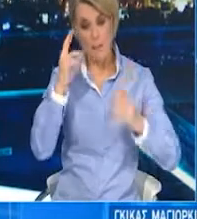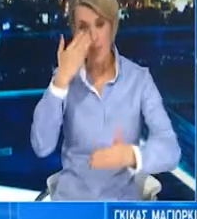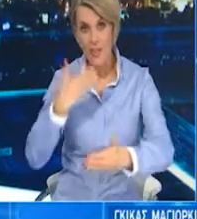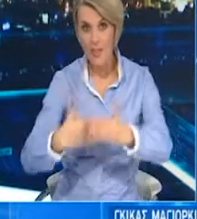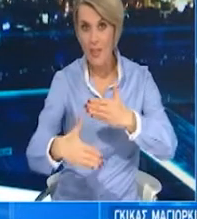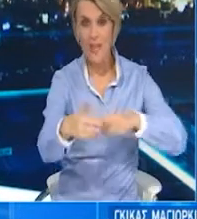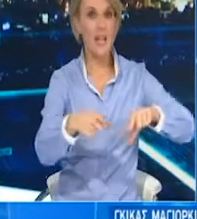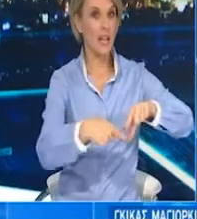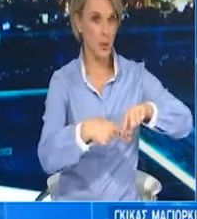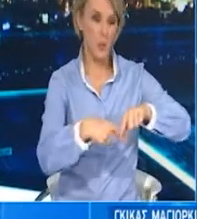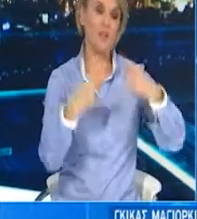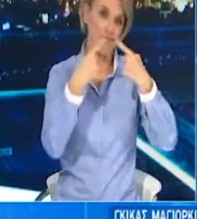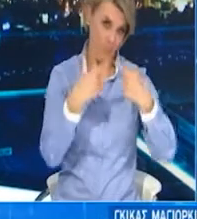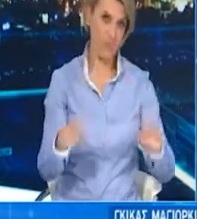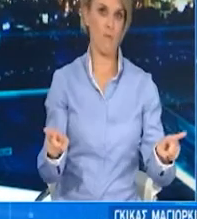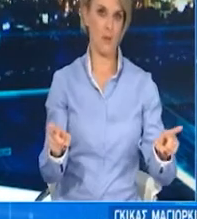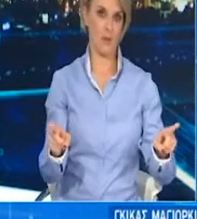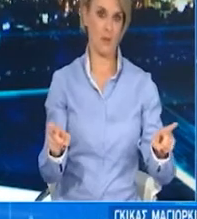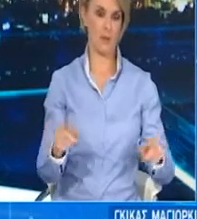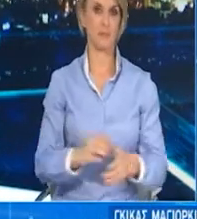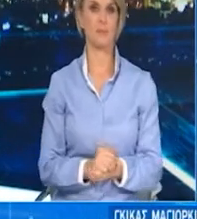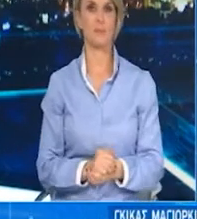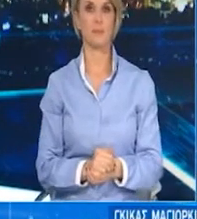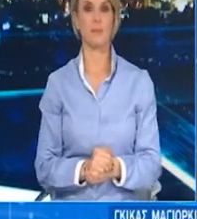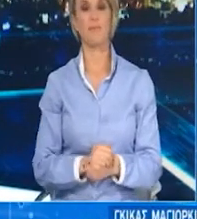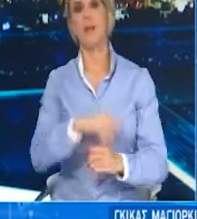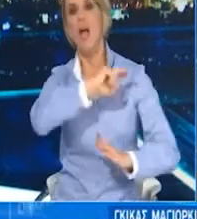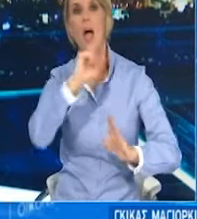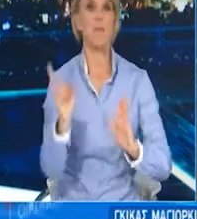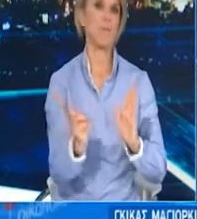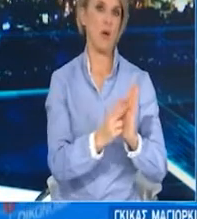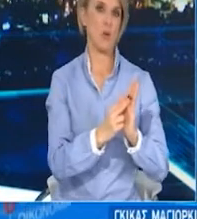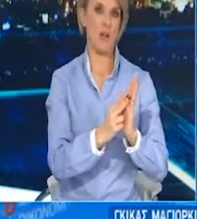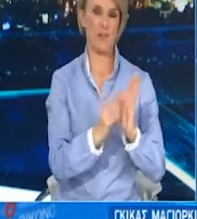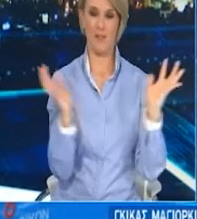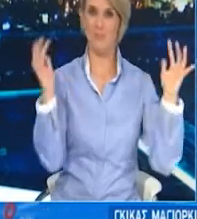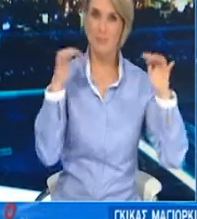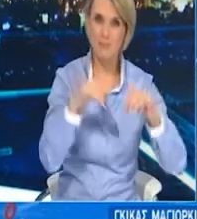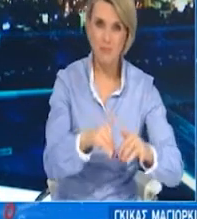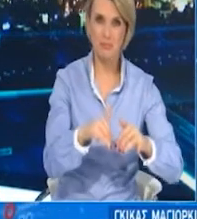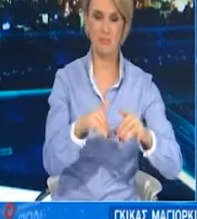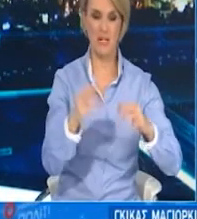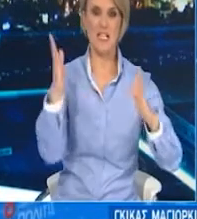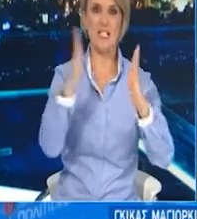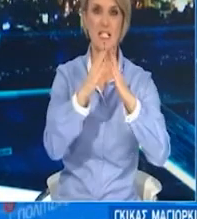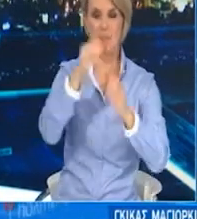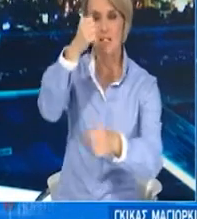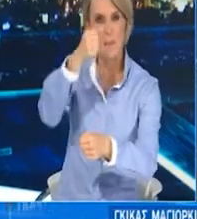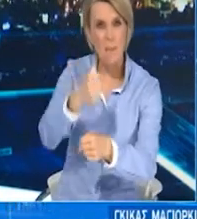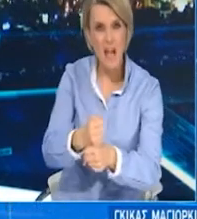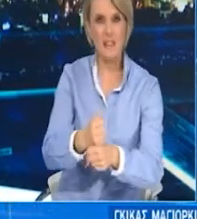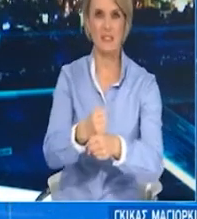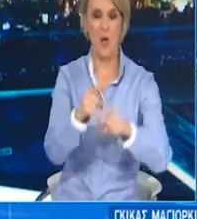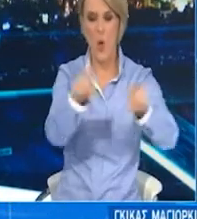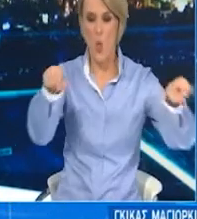όπως έχουμε πει, είναι διαφορετικές. Οι συναντήσεις σε κλειστούς χώρους χωρίς χρήση μάσκα σε γιορτινές συνθήκες δημιουργούν συνθήκες υπερμετάδοσης του